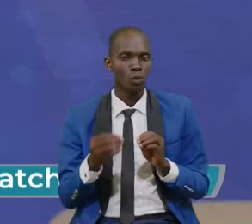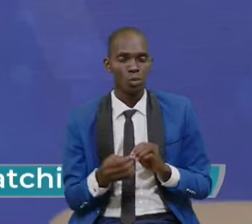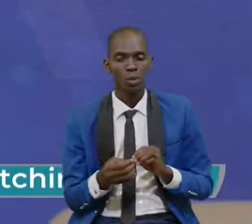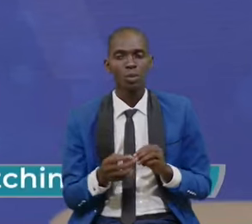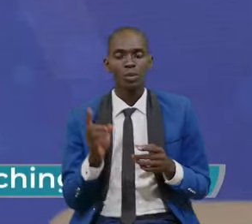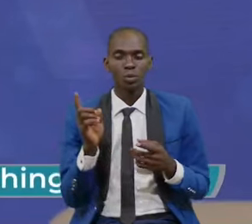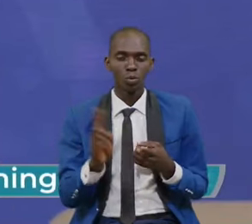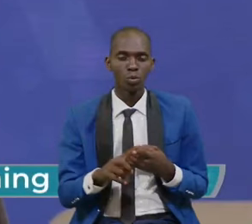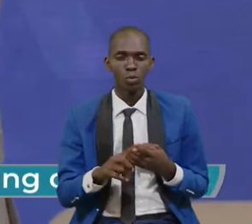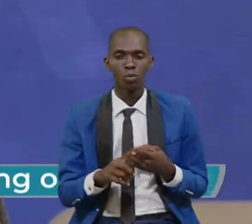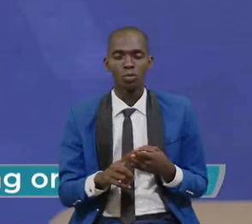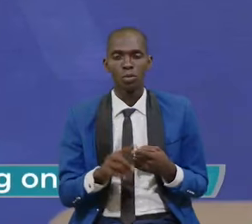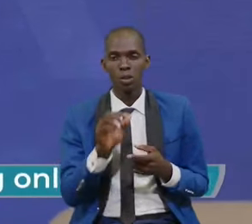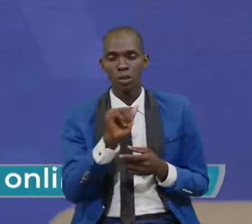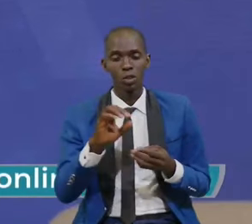Aussi au hasard.